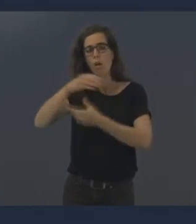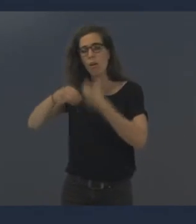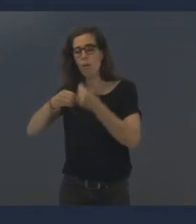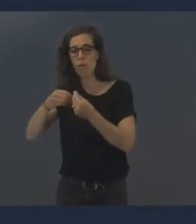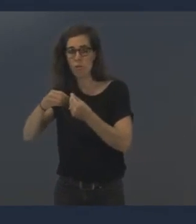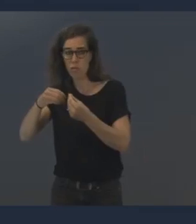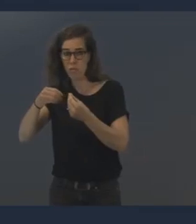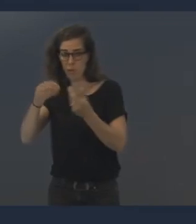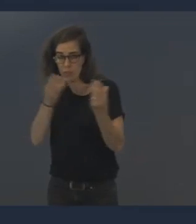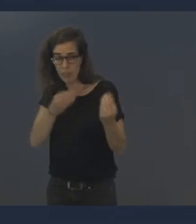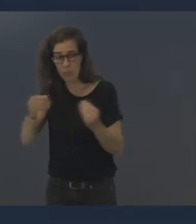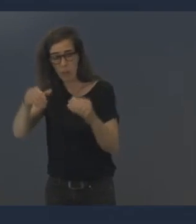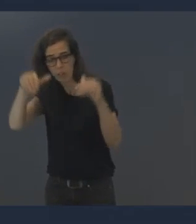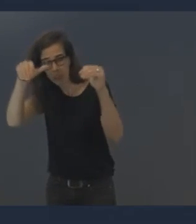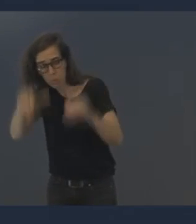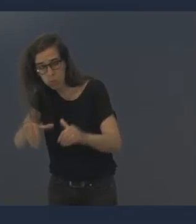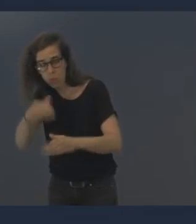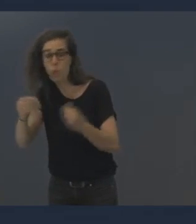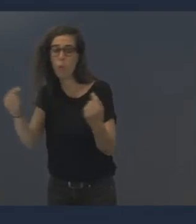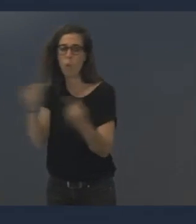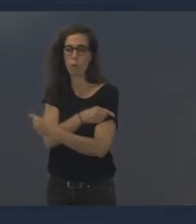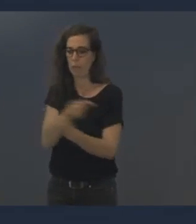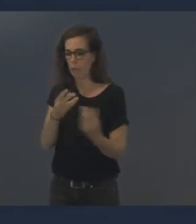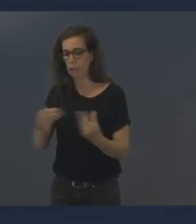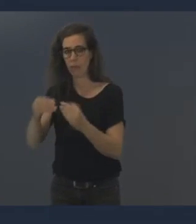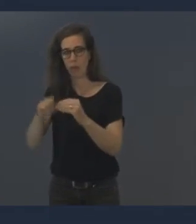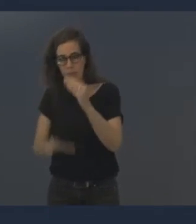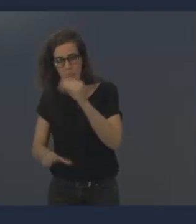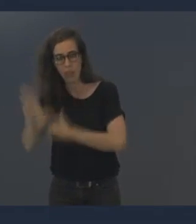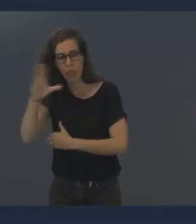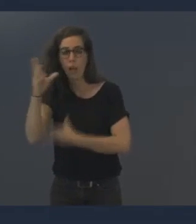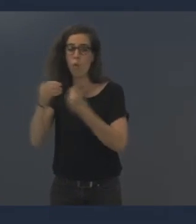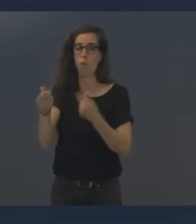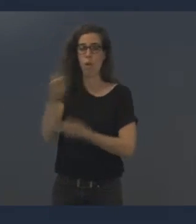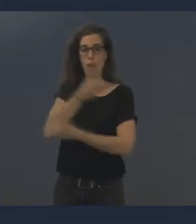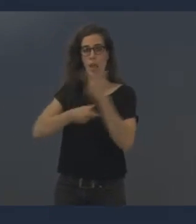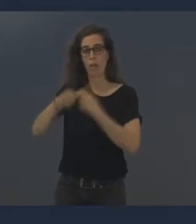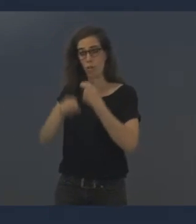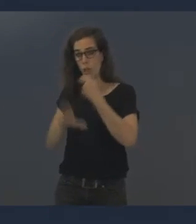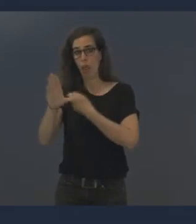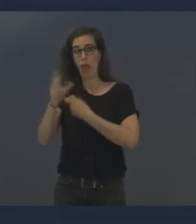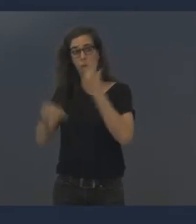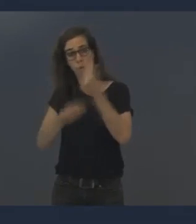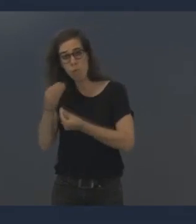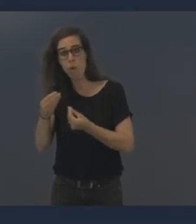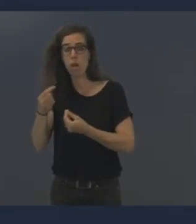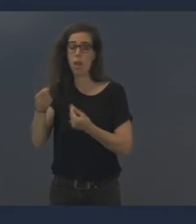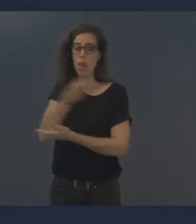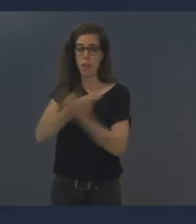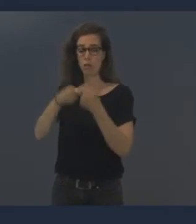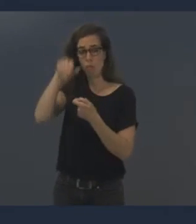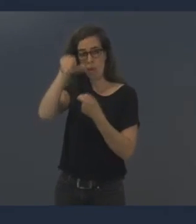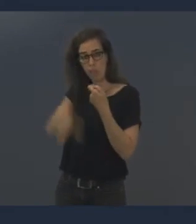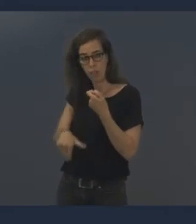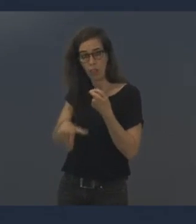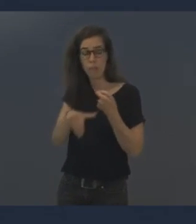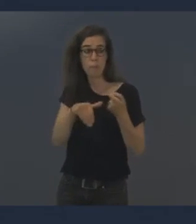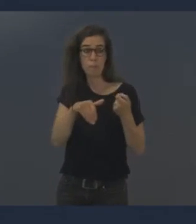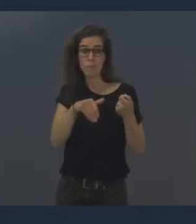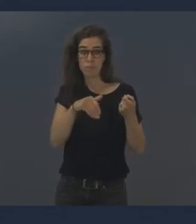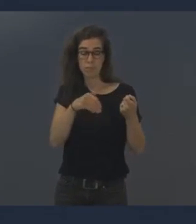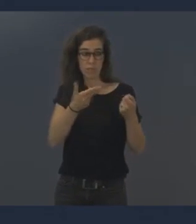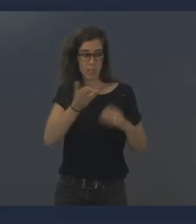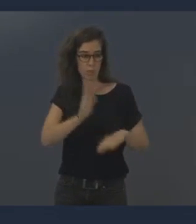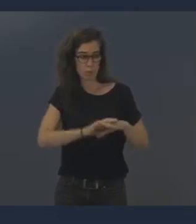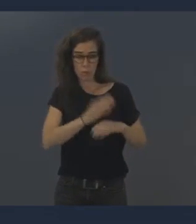pleine croissance, en difficulté économique ou pas. Et pourtant, les réalités, les besoins sont assez différents. Mais vous ne cherchez pas, à